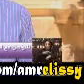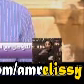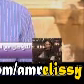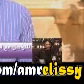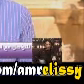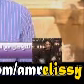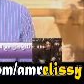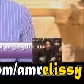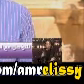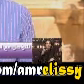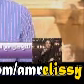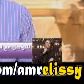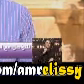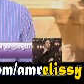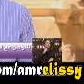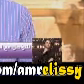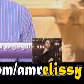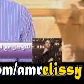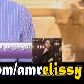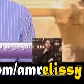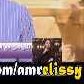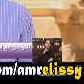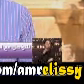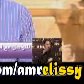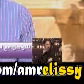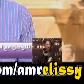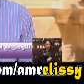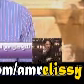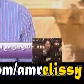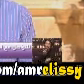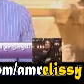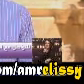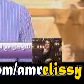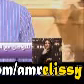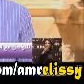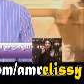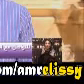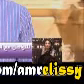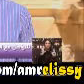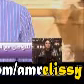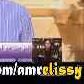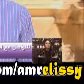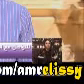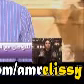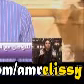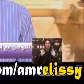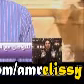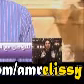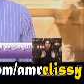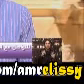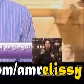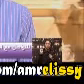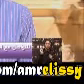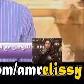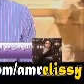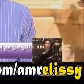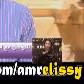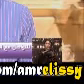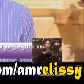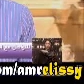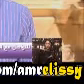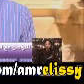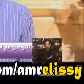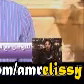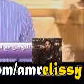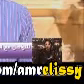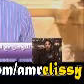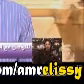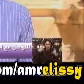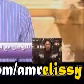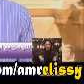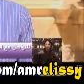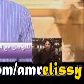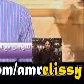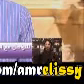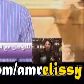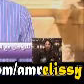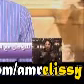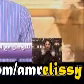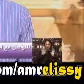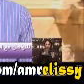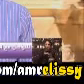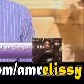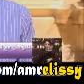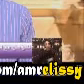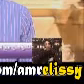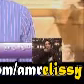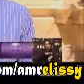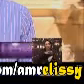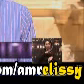مرضى السكر، محتاجين يلاقوا الأدوية، محتاجين استجابة سريعة من وزير الصحة، وإلا هنجد